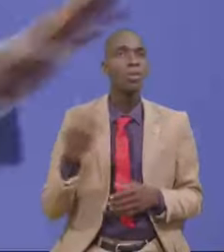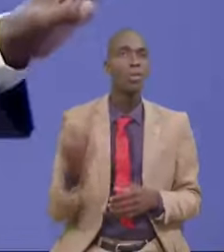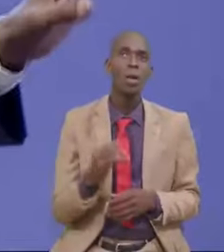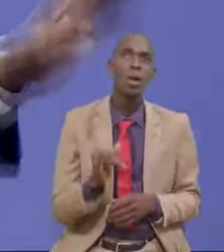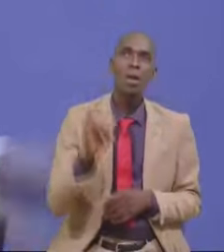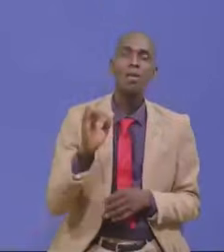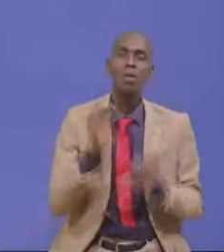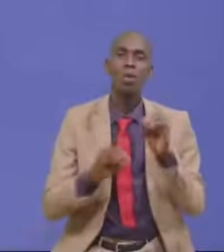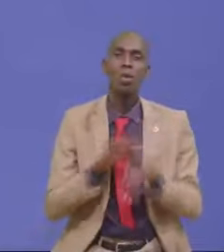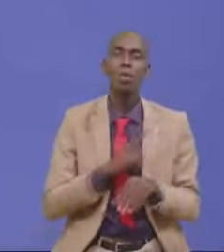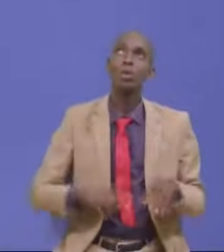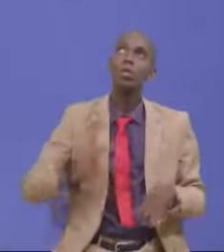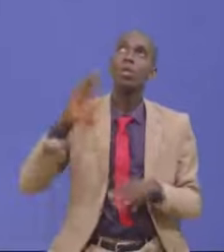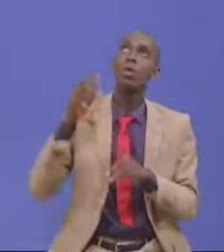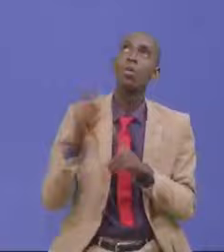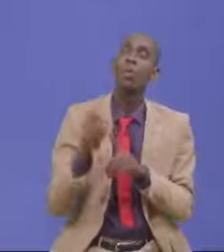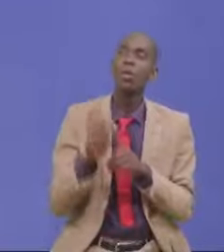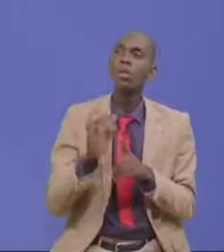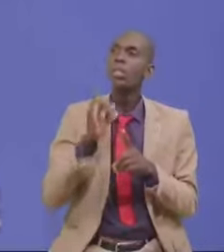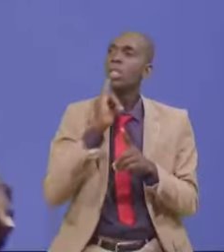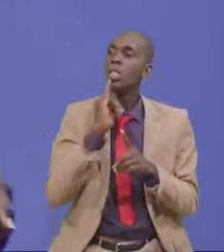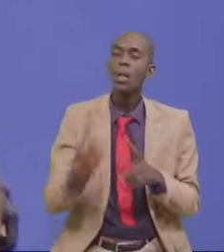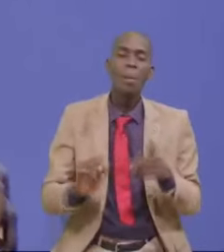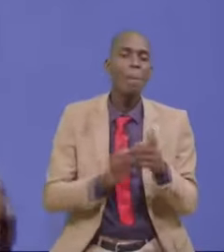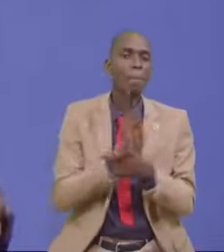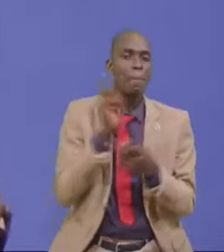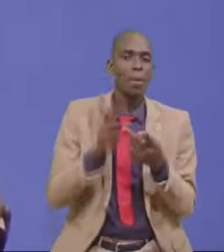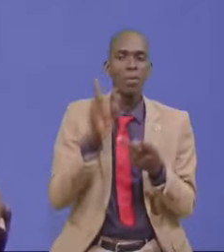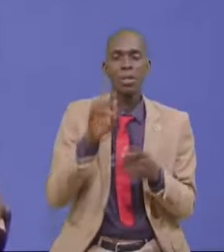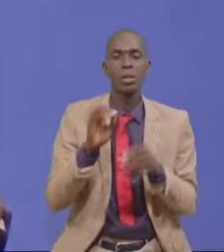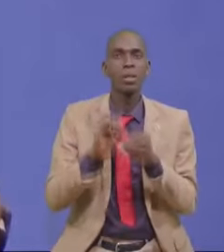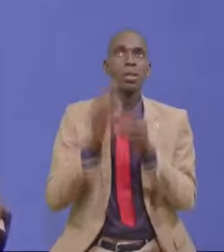Pour toujours, ta parole au Seigneur est établie au ciel.